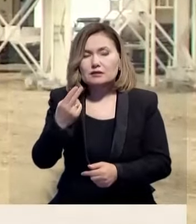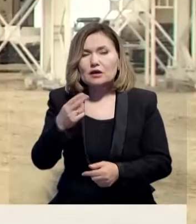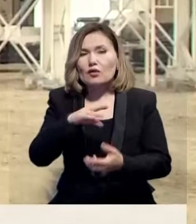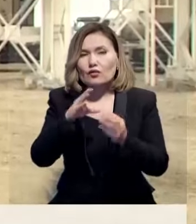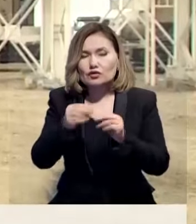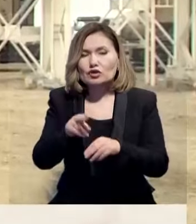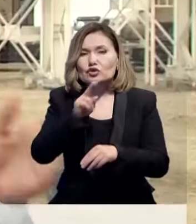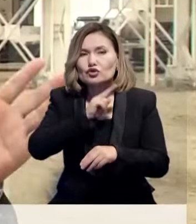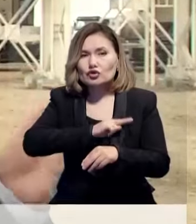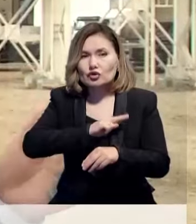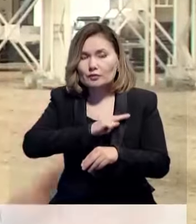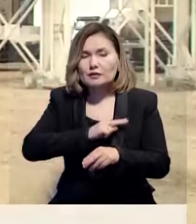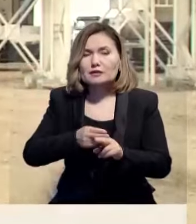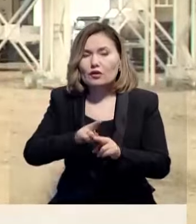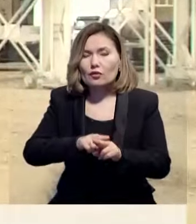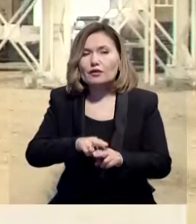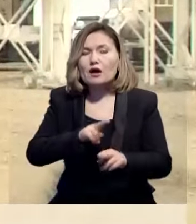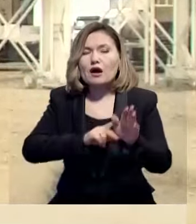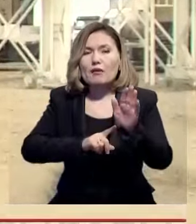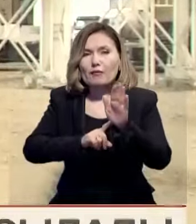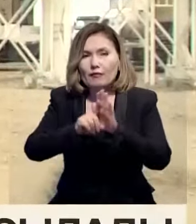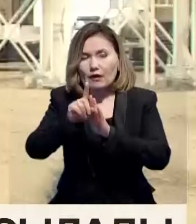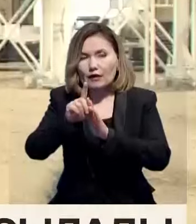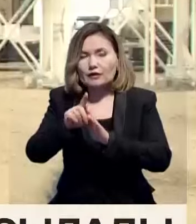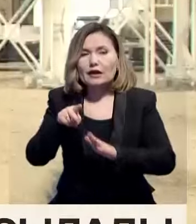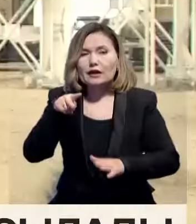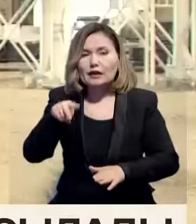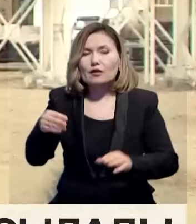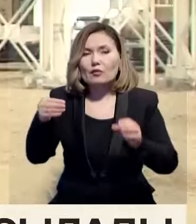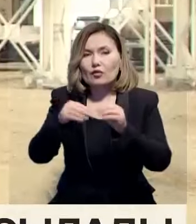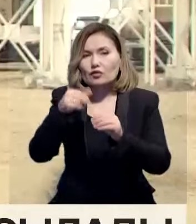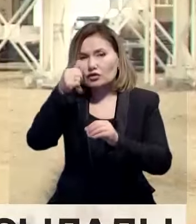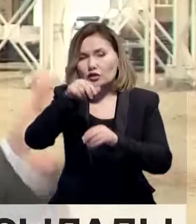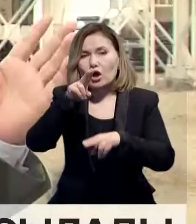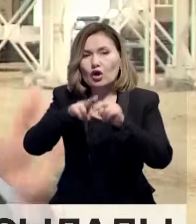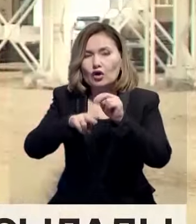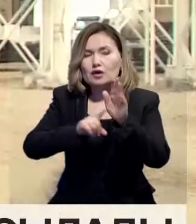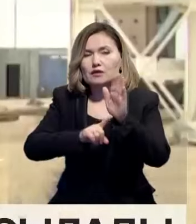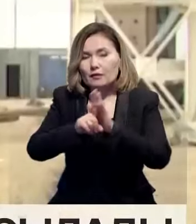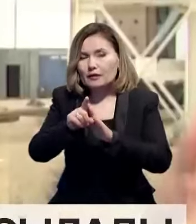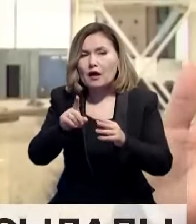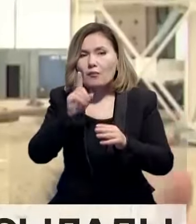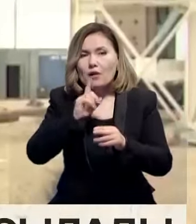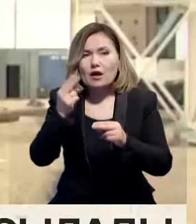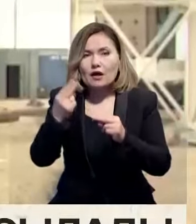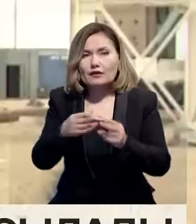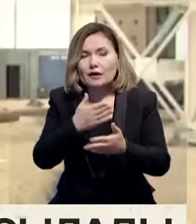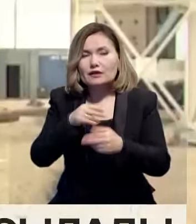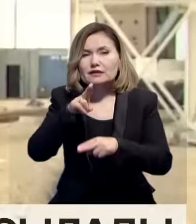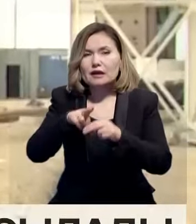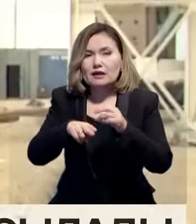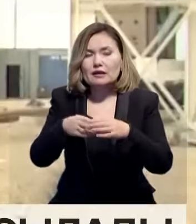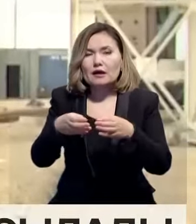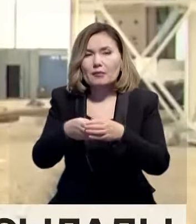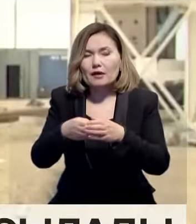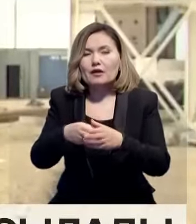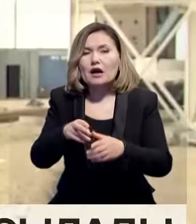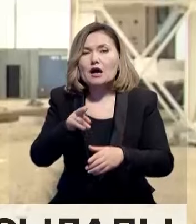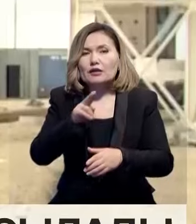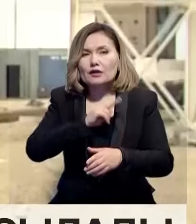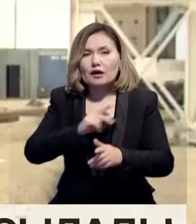көп, өйткені бұл құрылыстың басталғанына 2010 жылы басталған, әлі аяқталған жоқ. Мердігер компания